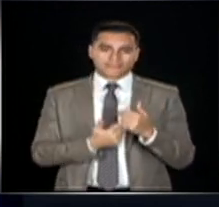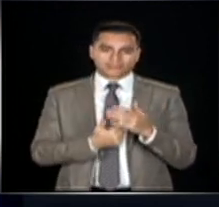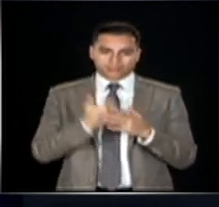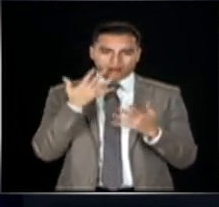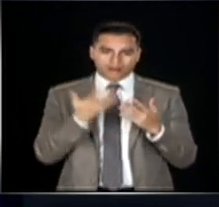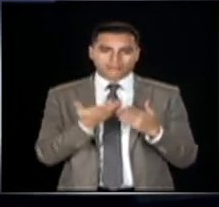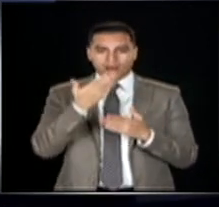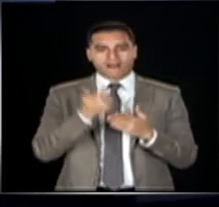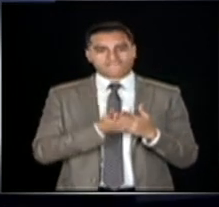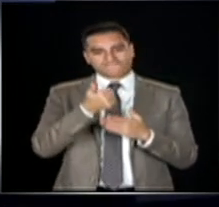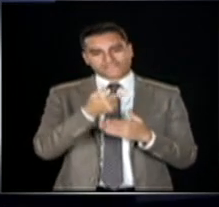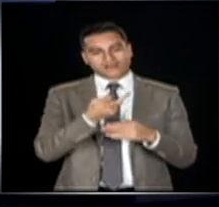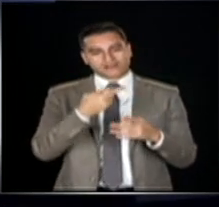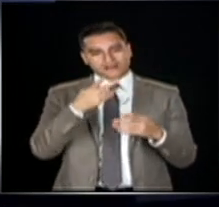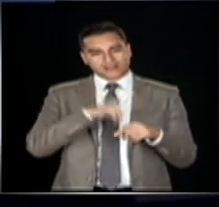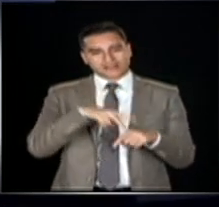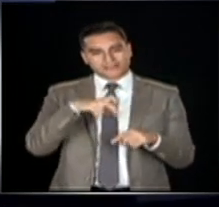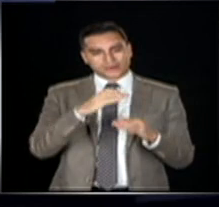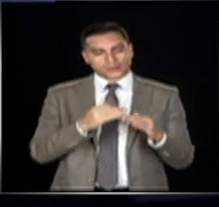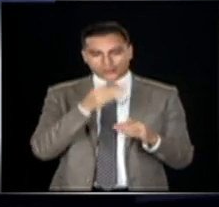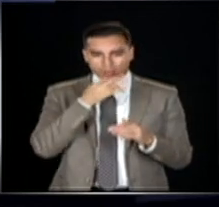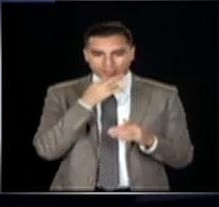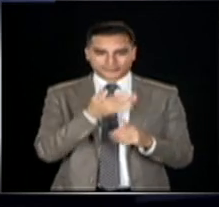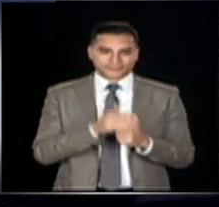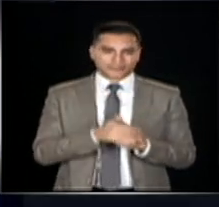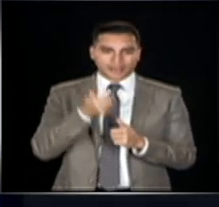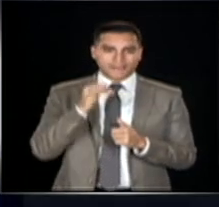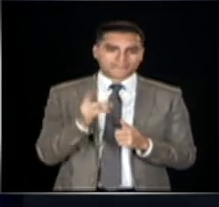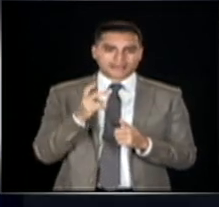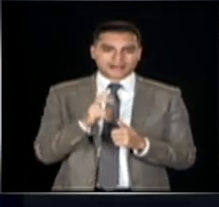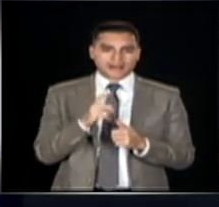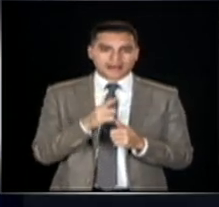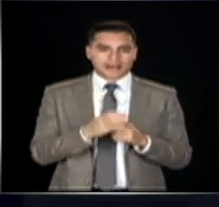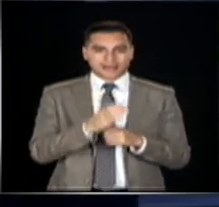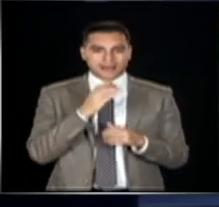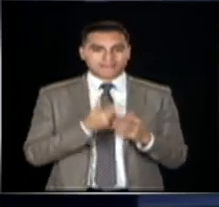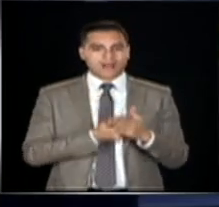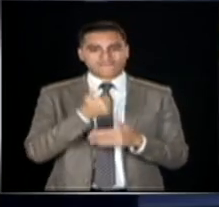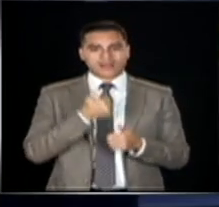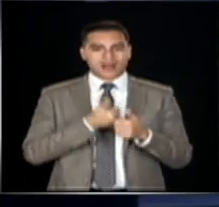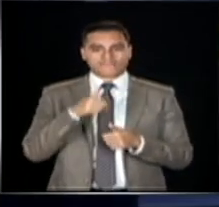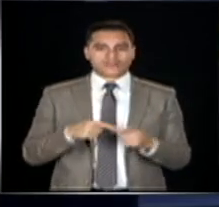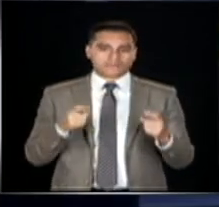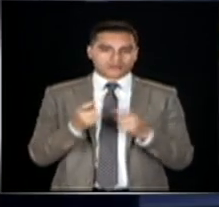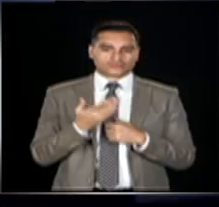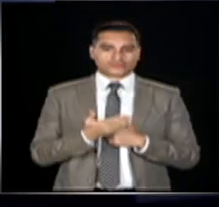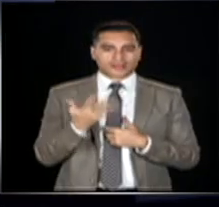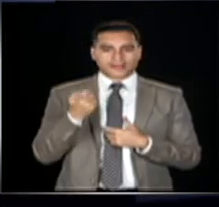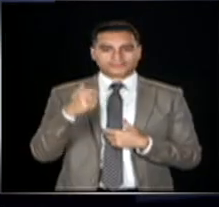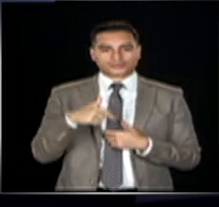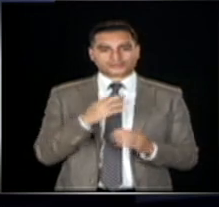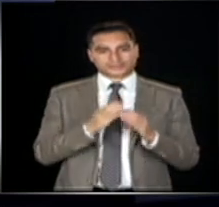عندكم سكور أفضل من كده. صح ولا غلط؟ صح. أميرة رجب، بالإجابة دي أنت أفضل لاعب في ماتش النهاردة